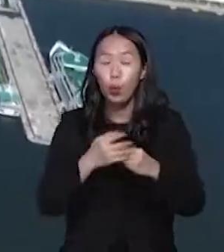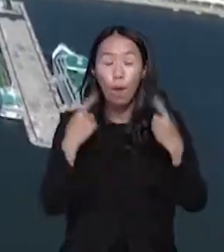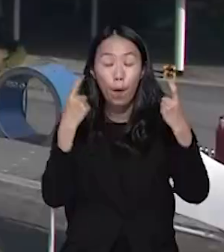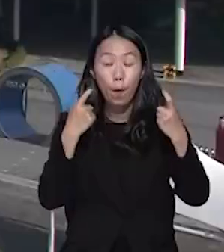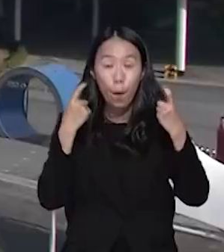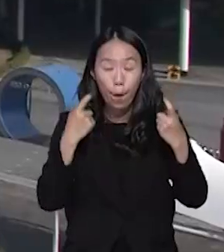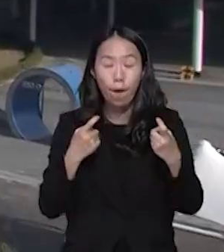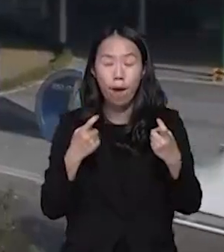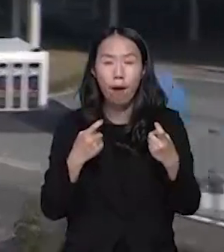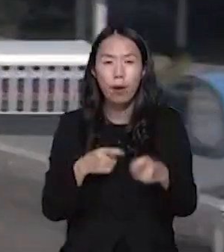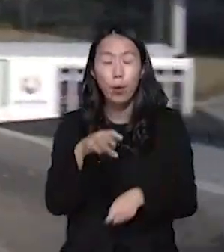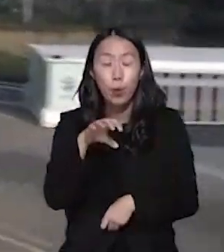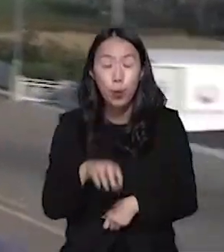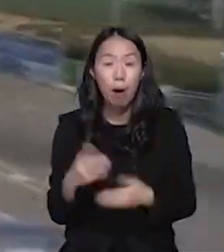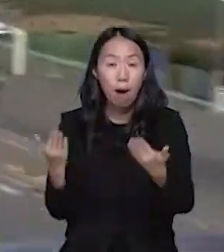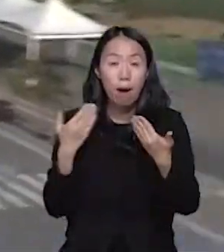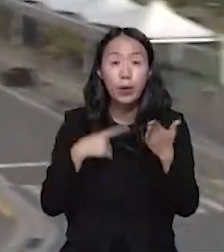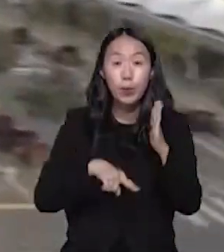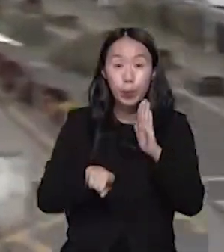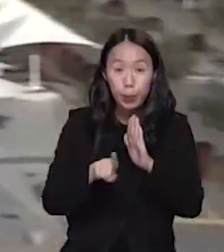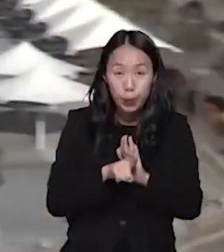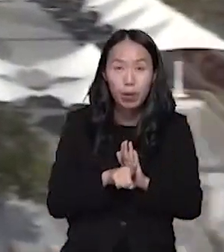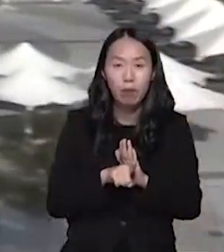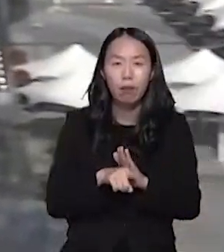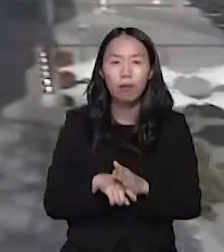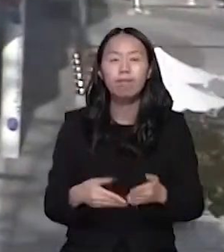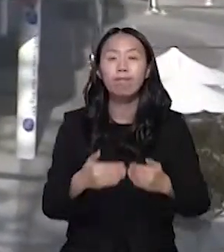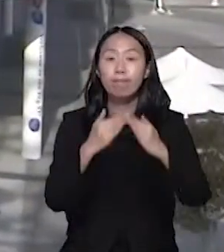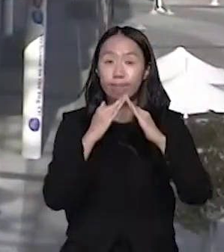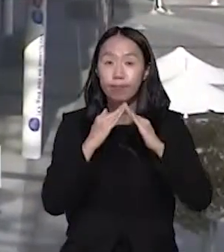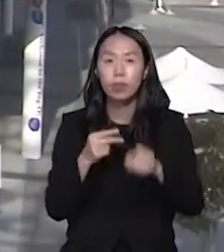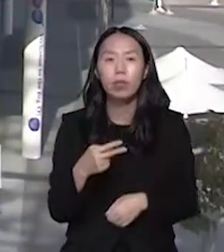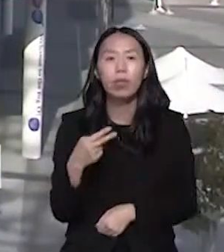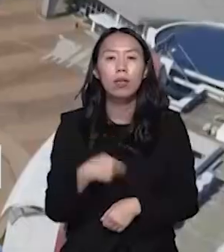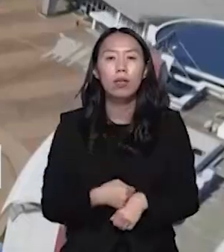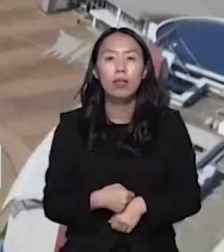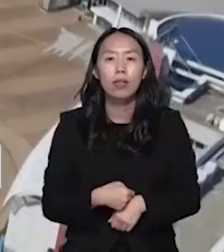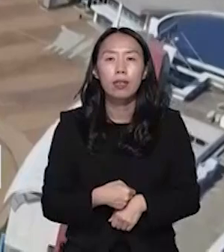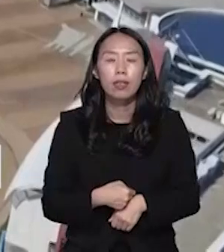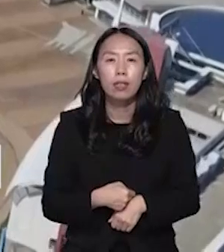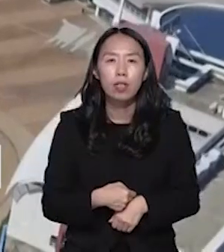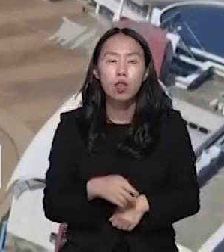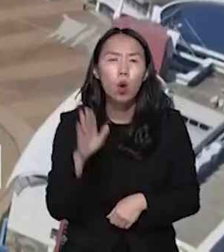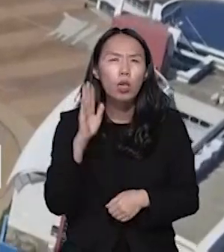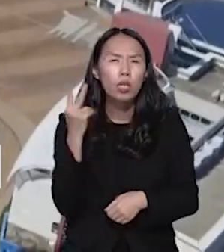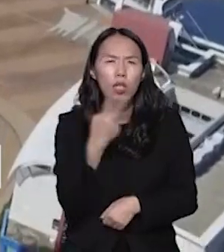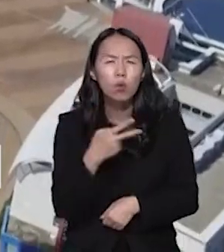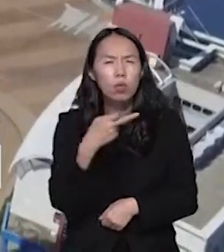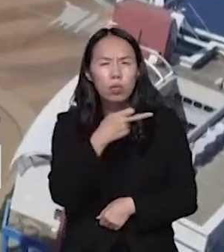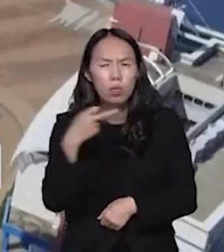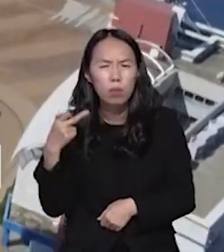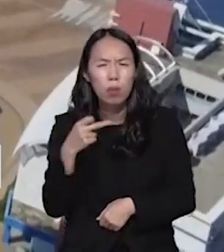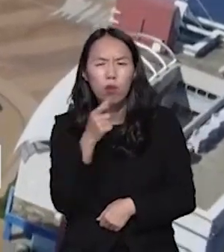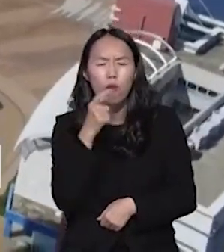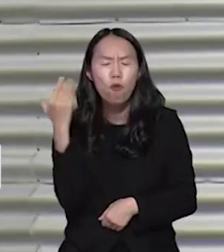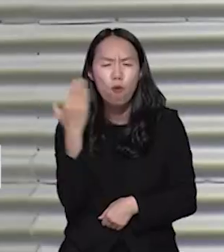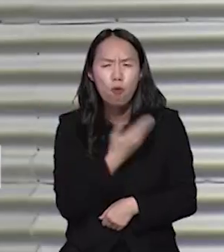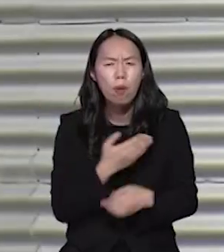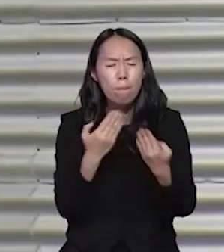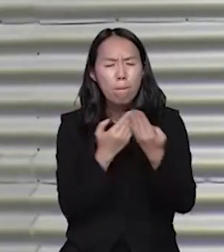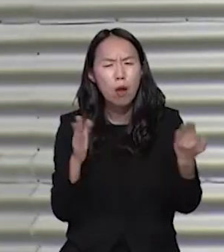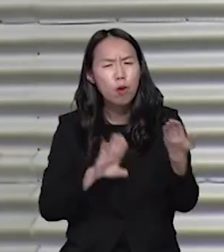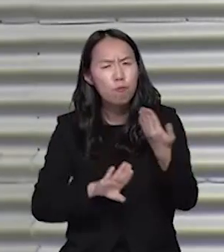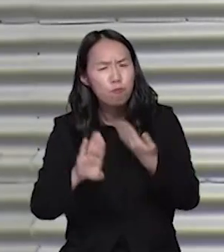거점으로 육성하기 위해 추진되는 엑스포 CNT 201 세계 방의 성공 개체 이후 풍부한 인프라를 구축한